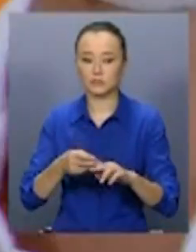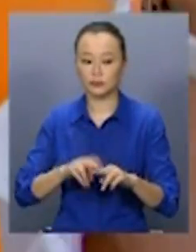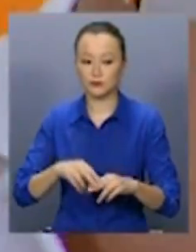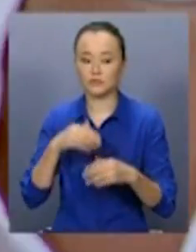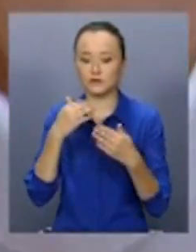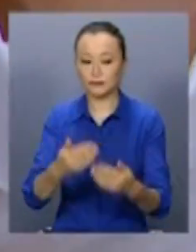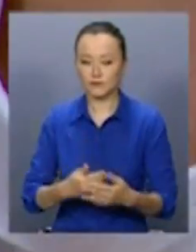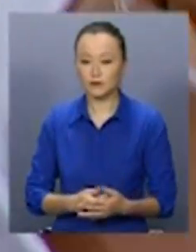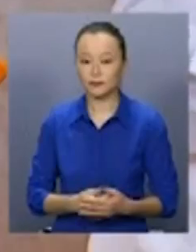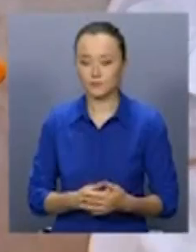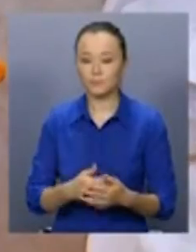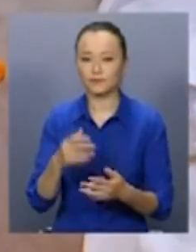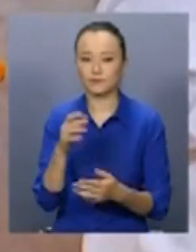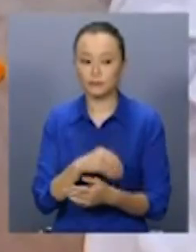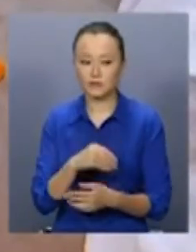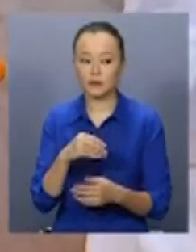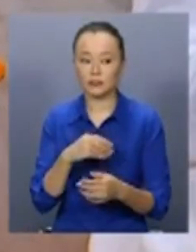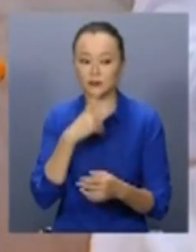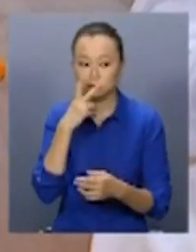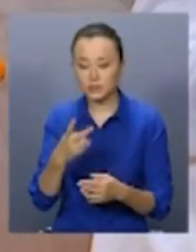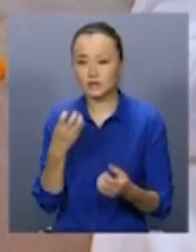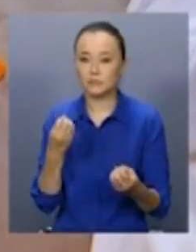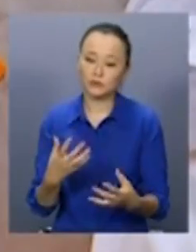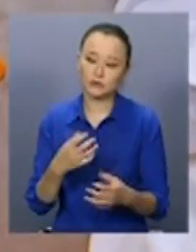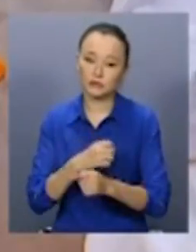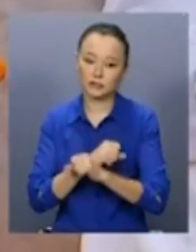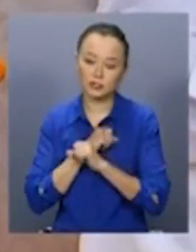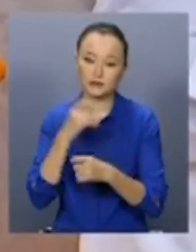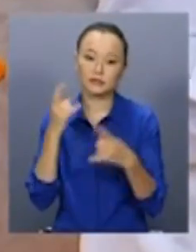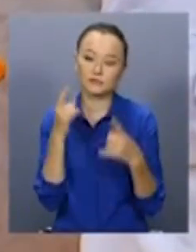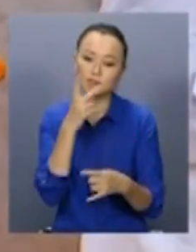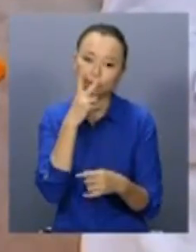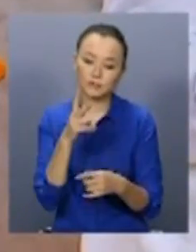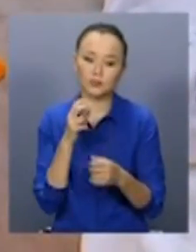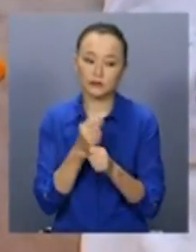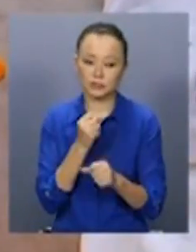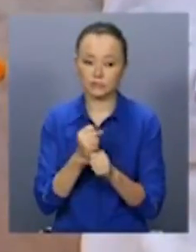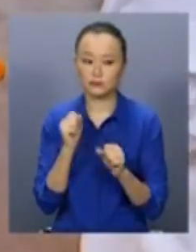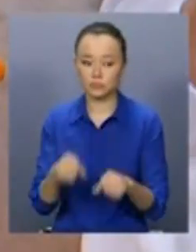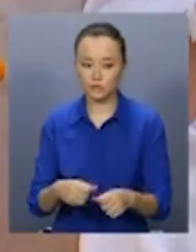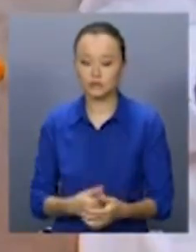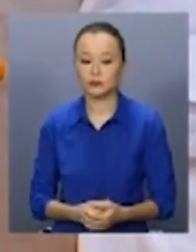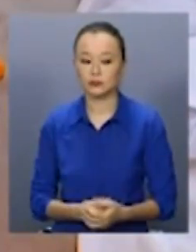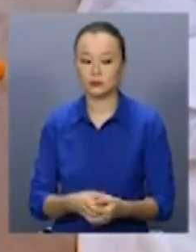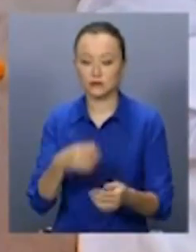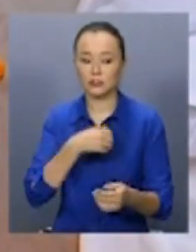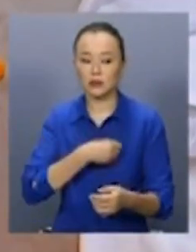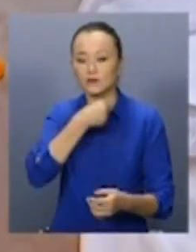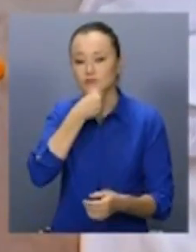бұл, яғни теледидар көріп отырып, жай демалып отырып та бұл жасай беруге болады екен. Енді біз үлкен